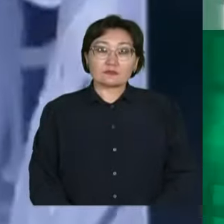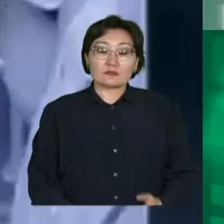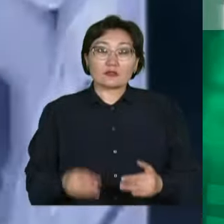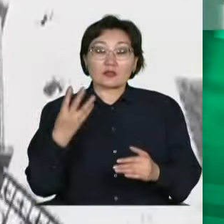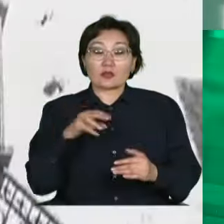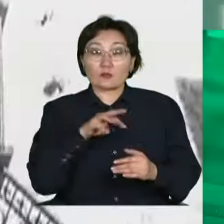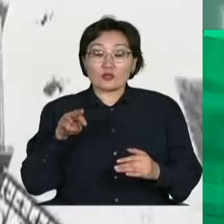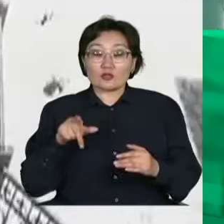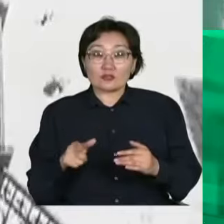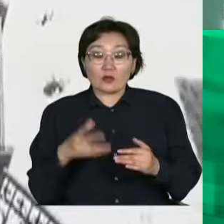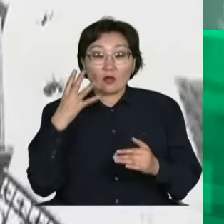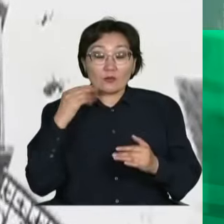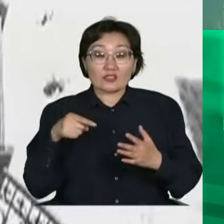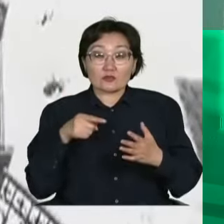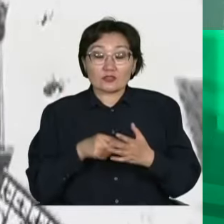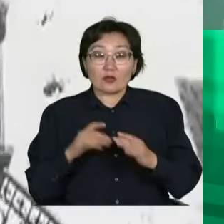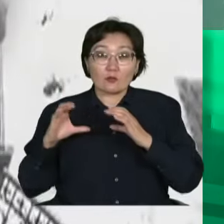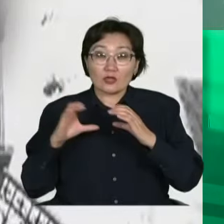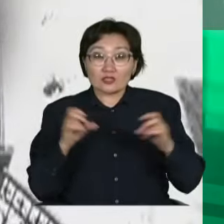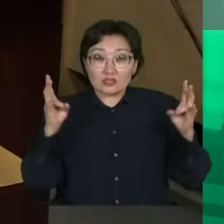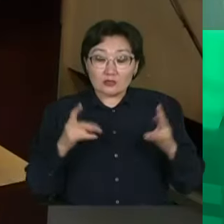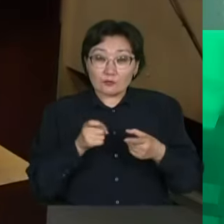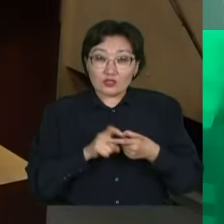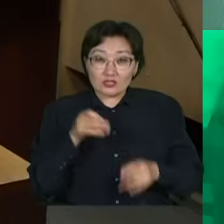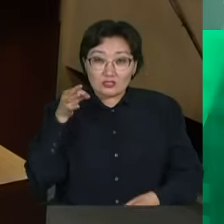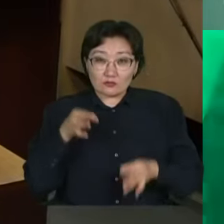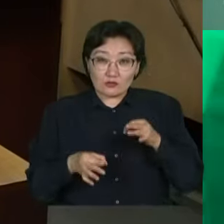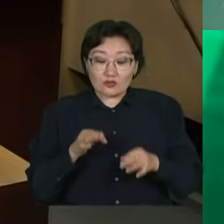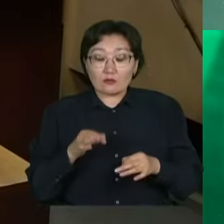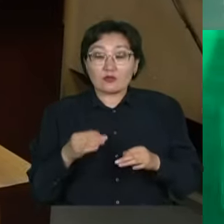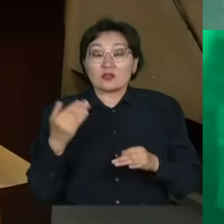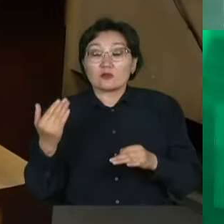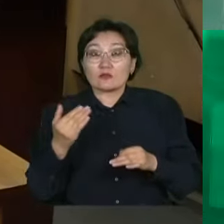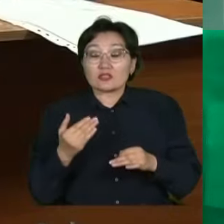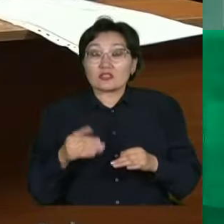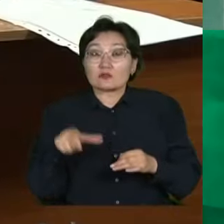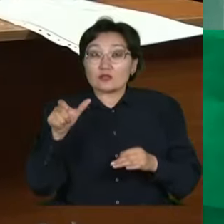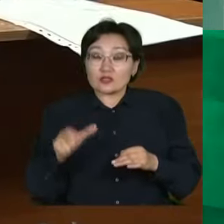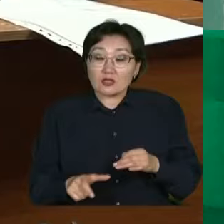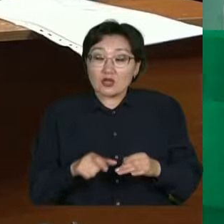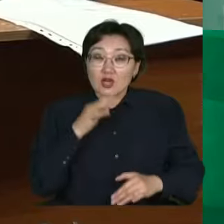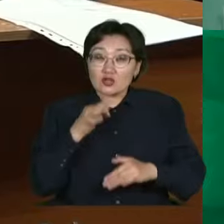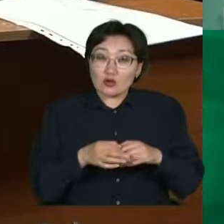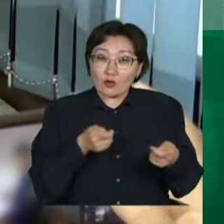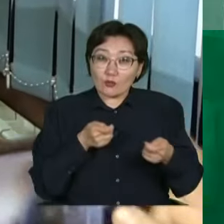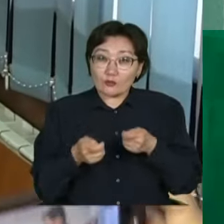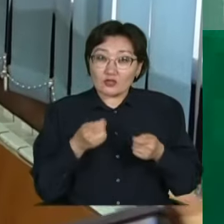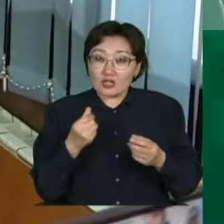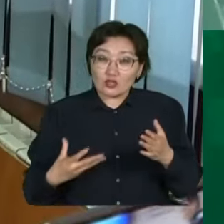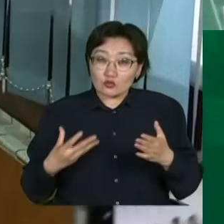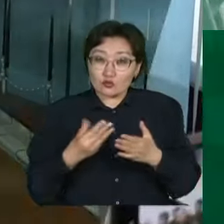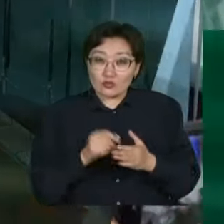40 миллион тенге. Алматыдағы автобус апатына қатысты сотта жәбірленуші тарап жауаптылардан моральдық шығын өтеуді талап